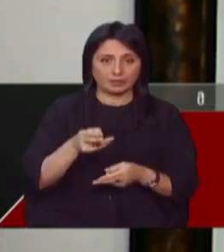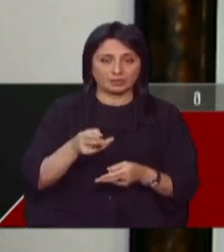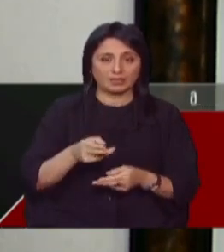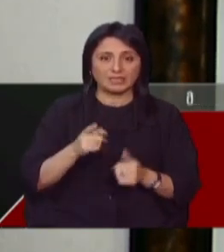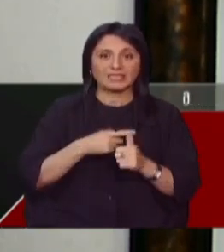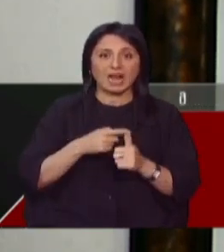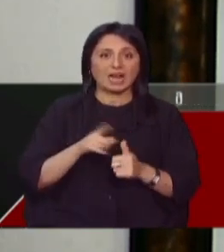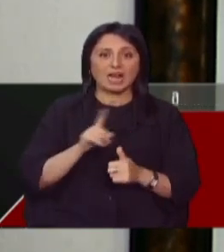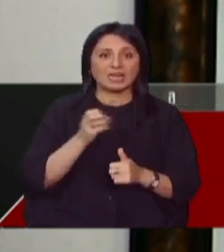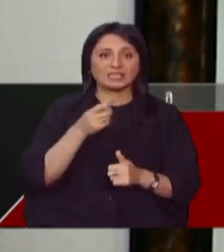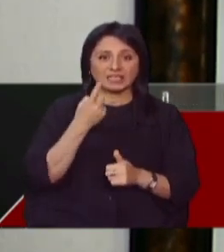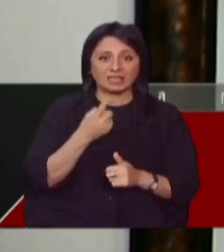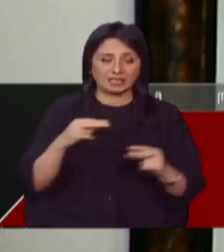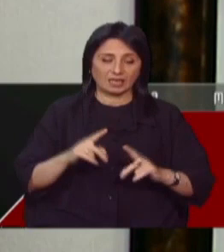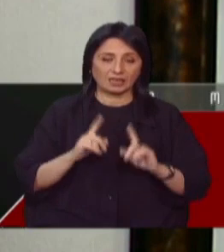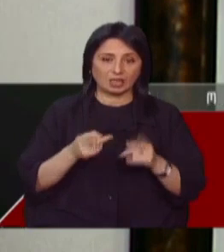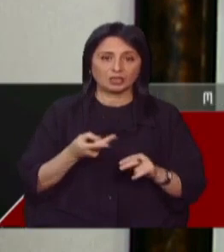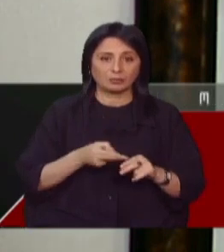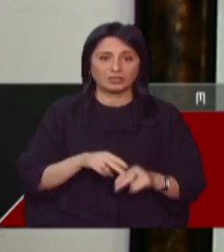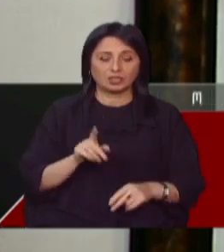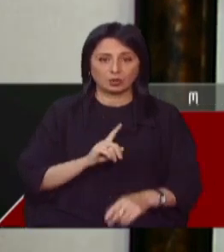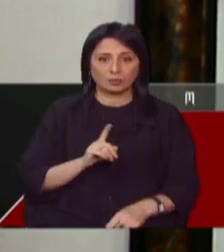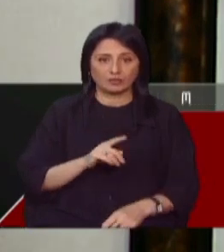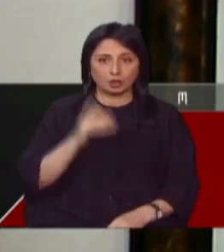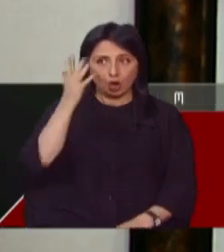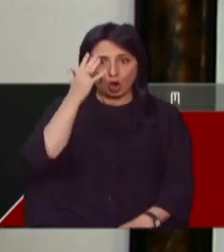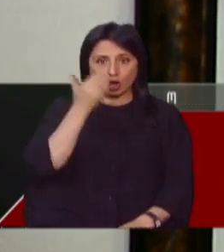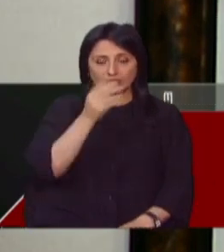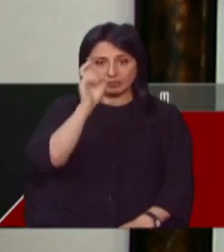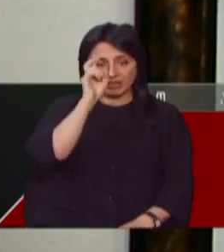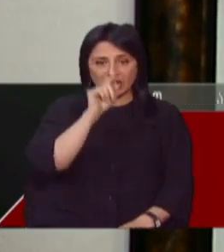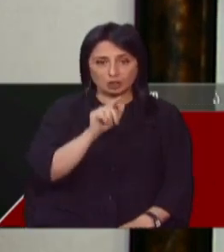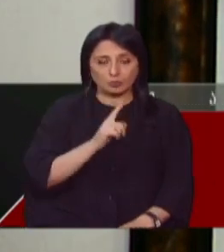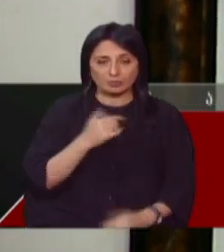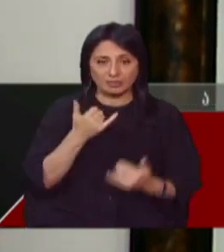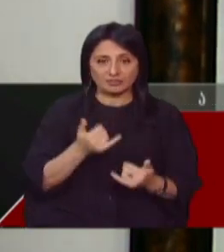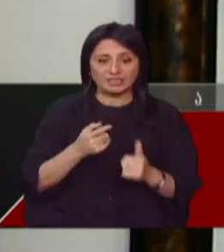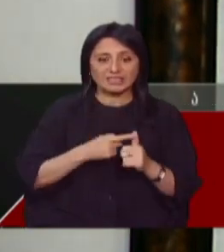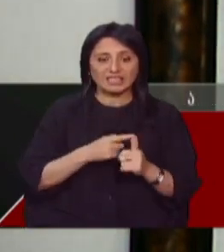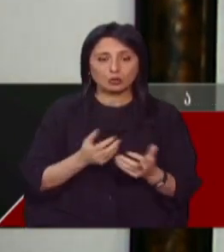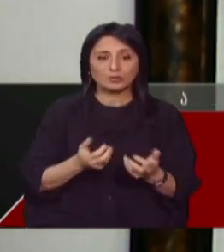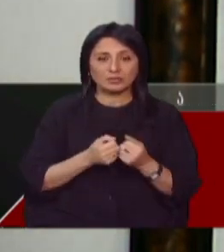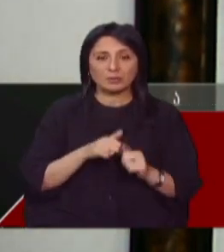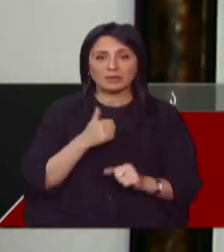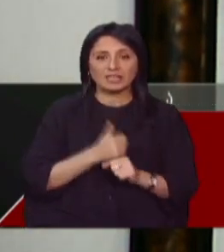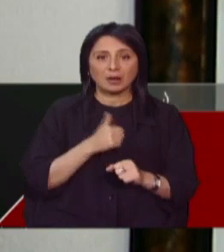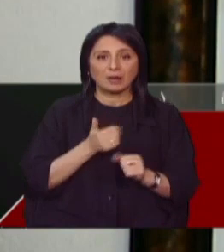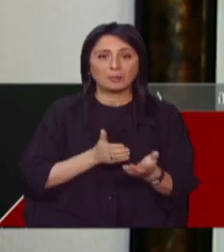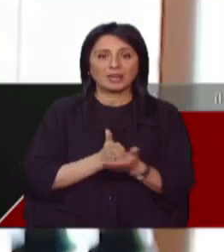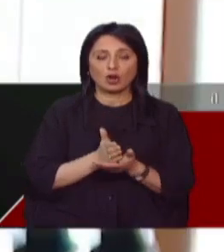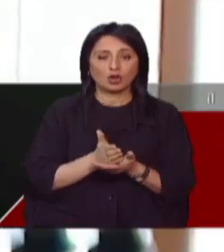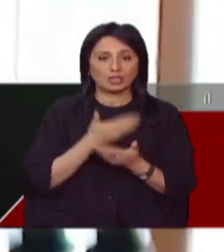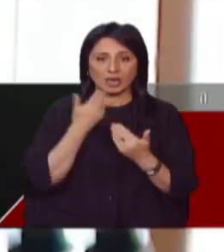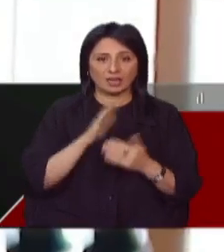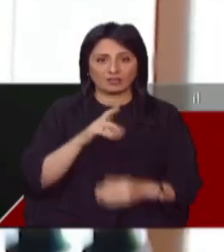სახელმწიფოს სახელით, რაც კიდევ ერთი დასტურია იმისა, რომ ოცნების ხელისუფლებისთვის სტატუსის მიღება მთავარი პრიორიტეტი არ